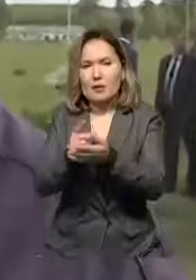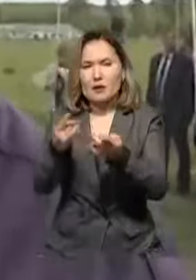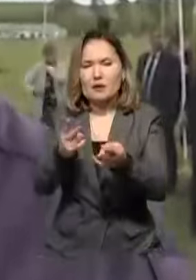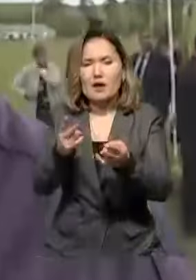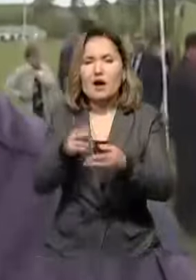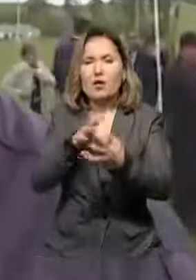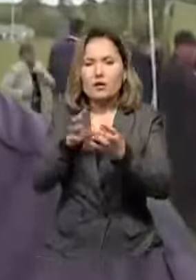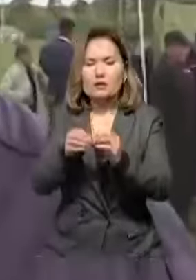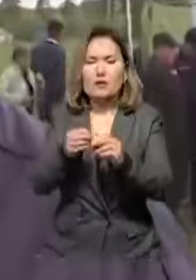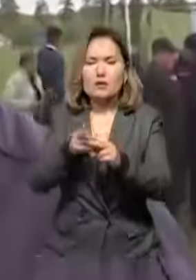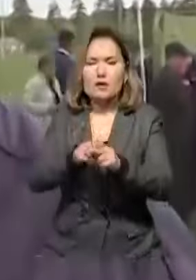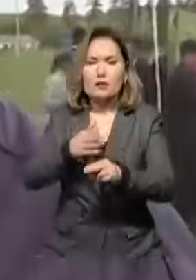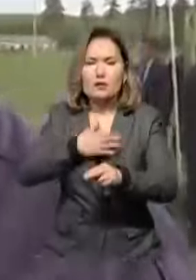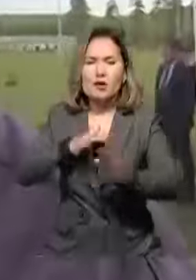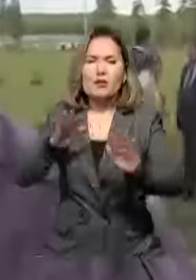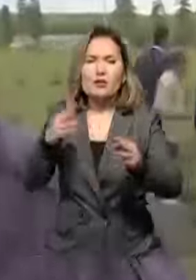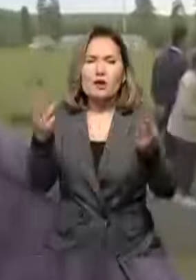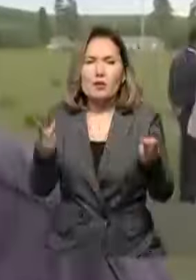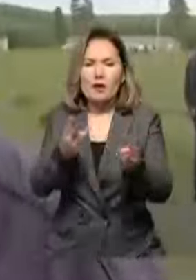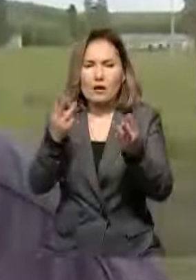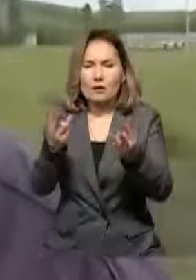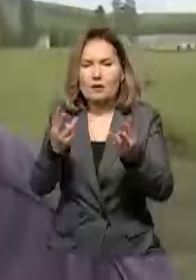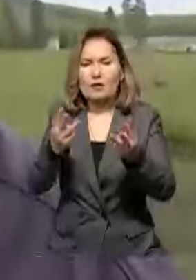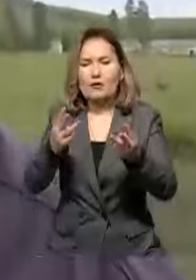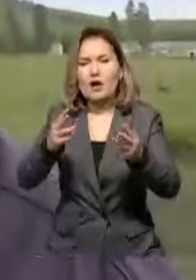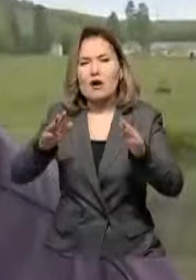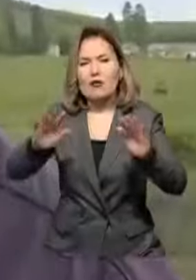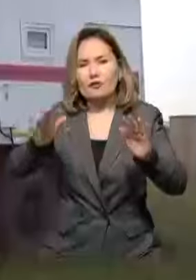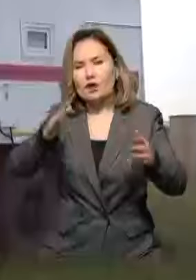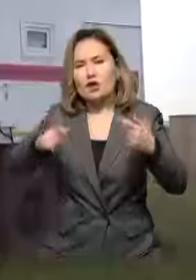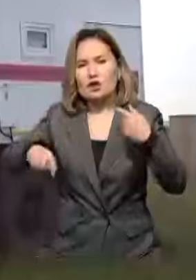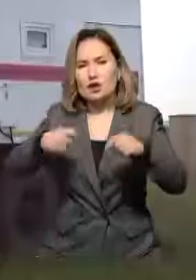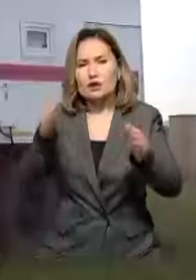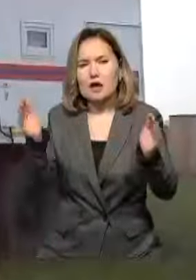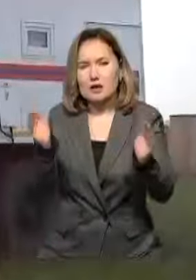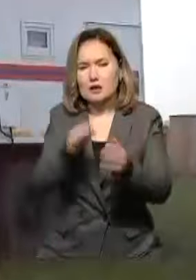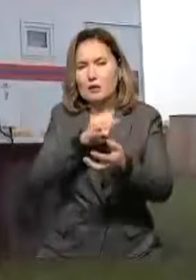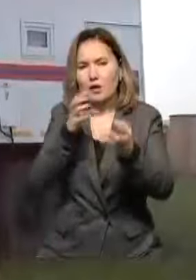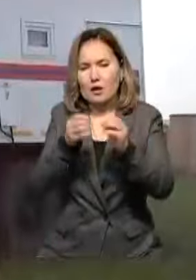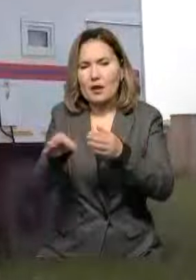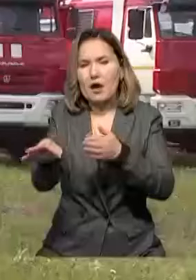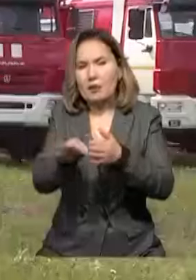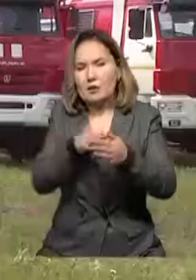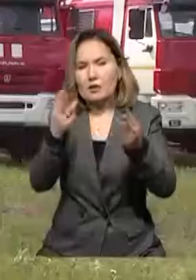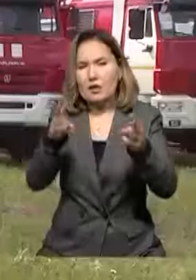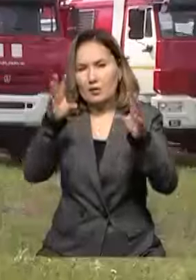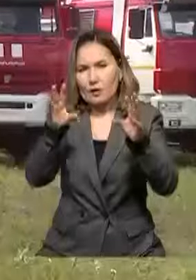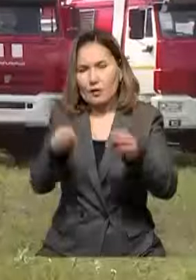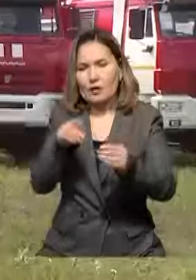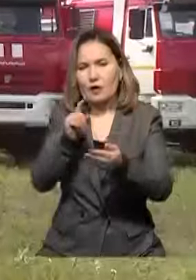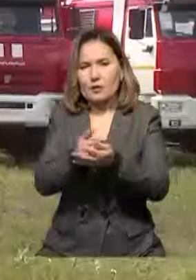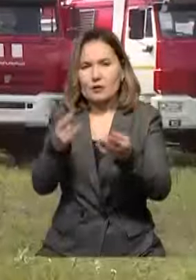болған кезде шығын азайтып, мүмкіншілігі болғанша тез ара сол орта